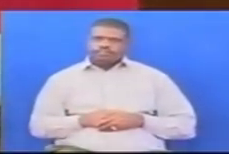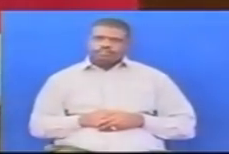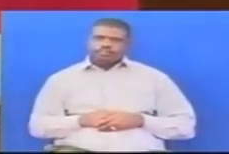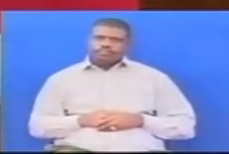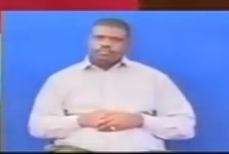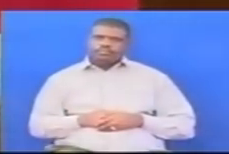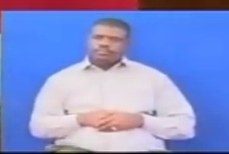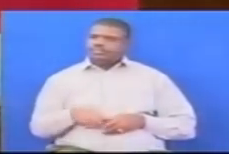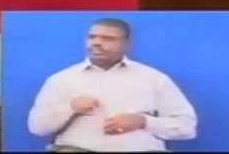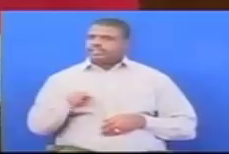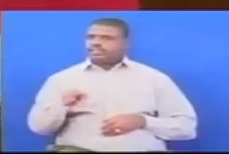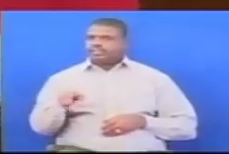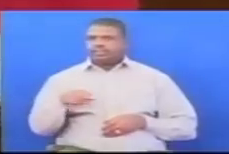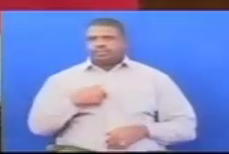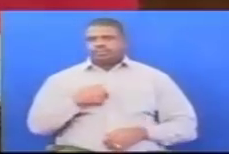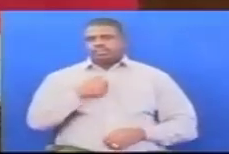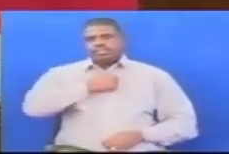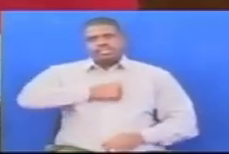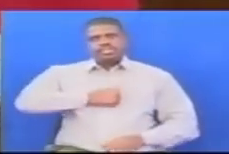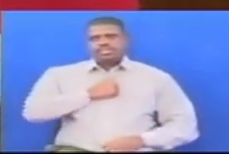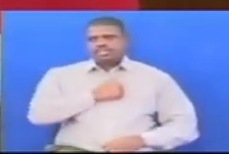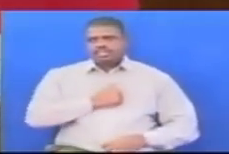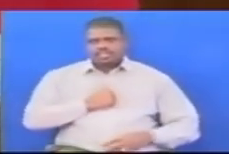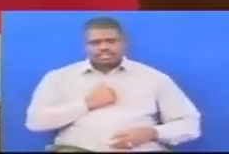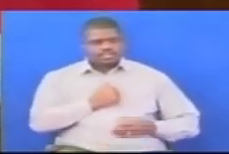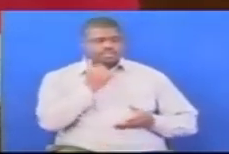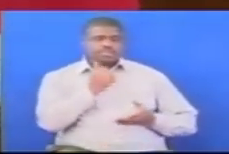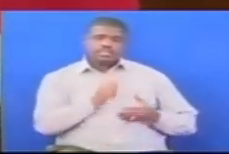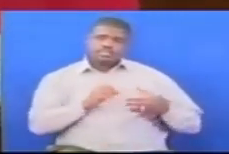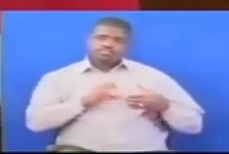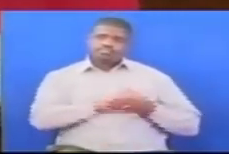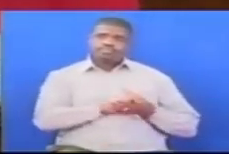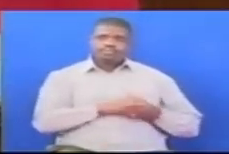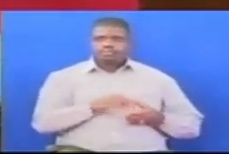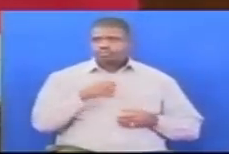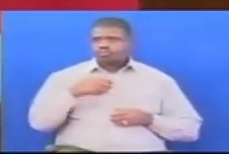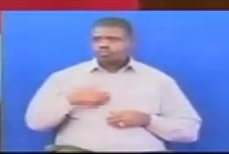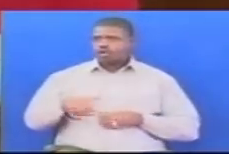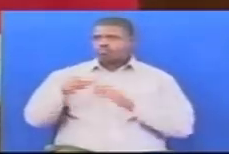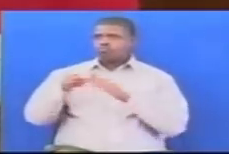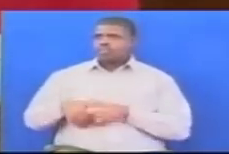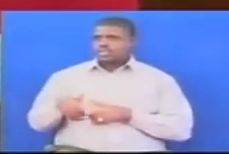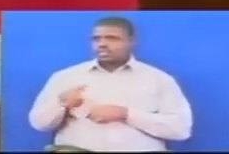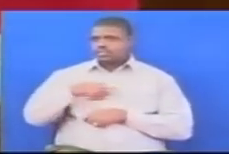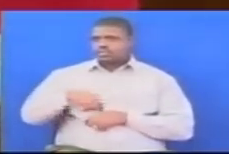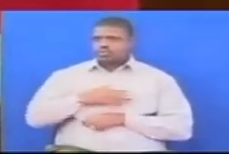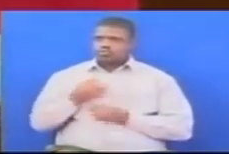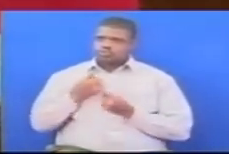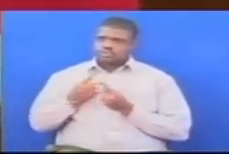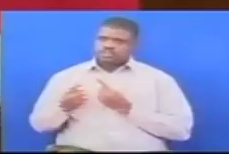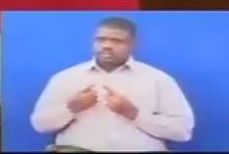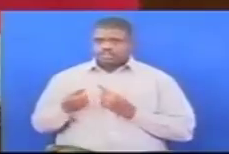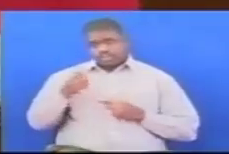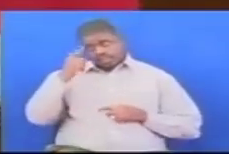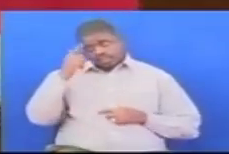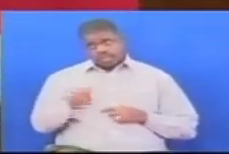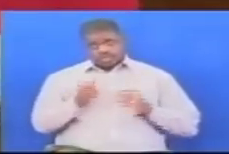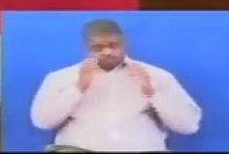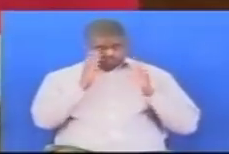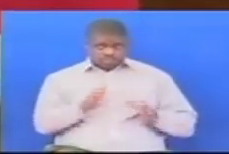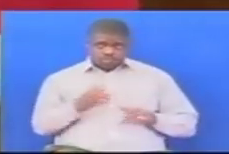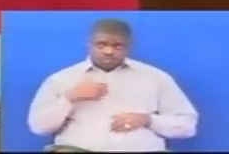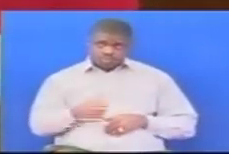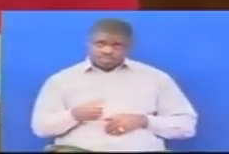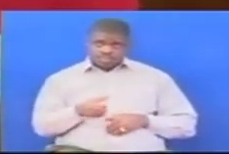mimi limenisikitisha, na nimeungana na wabunge wenzangu kulisema, na ninaamini mheshimiwa waziri,